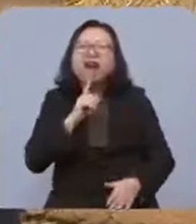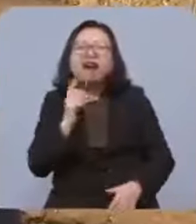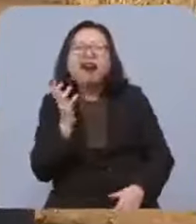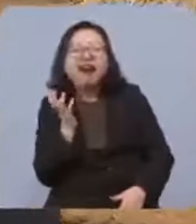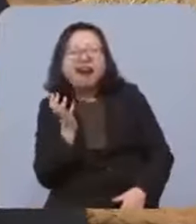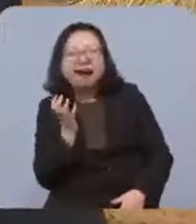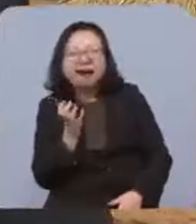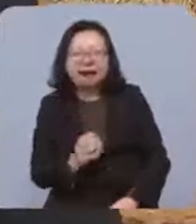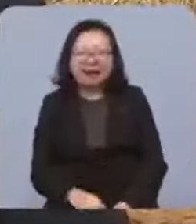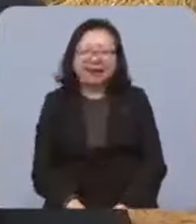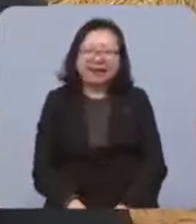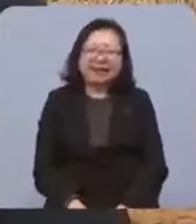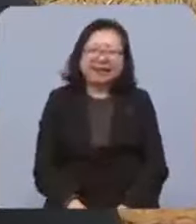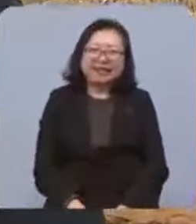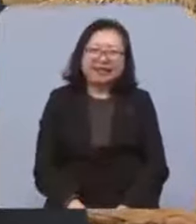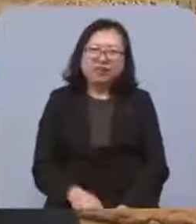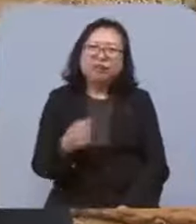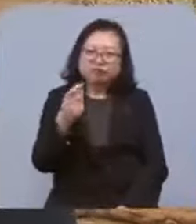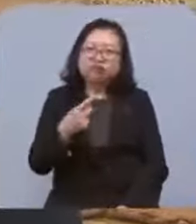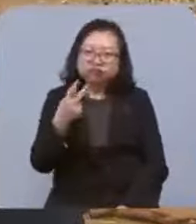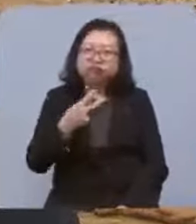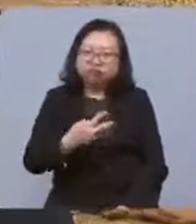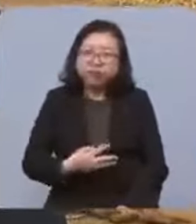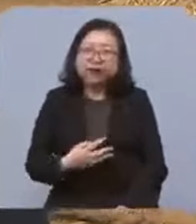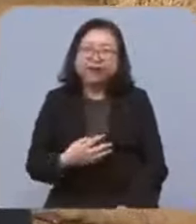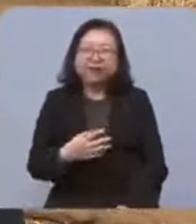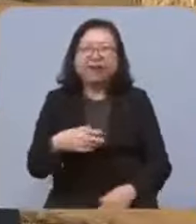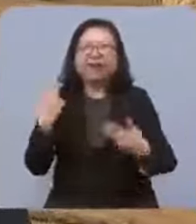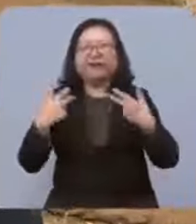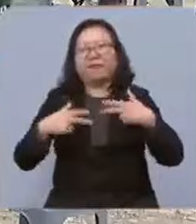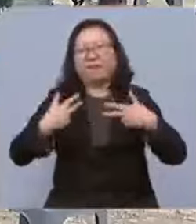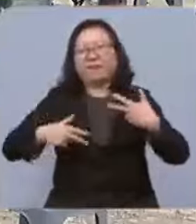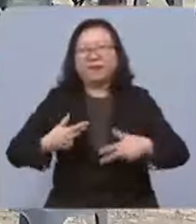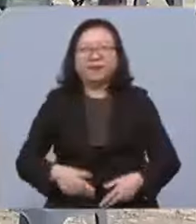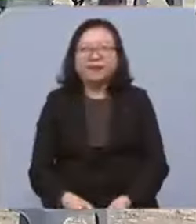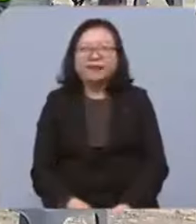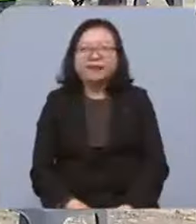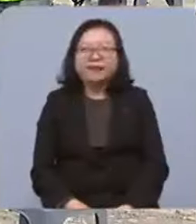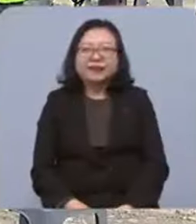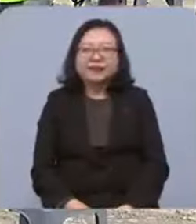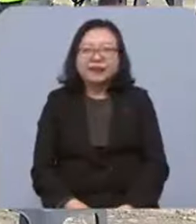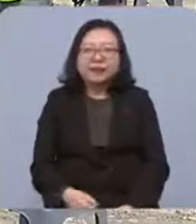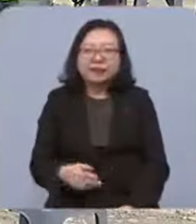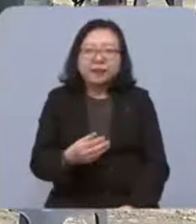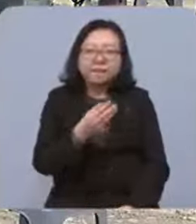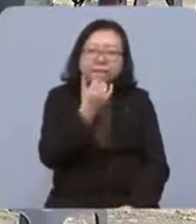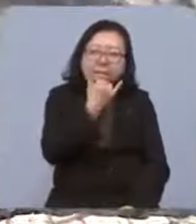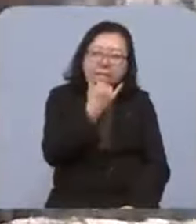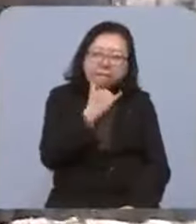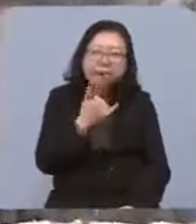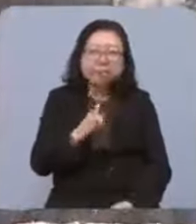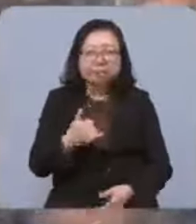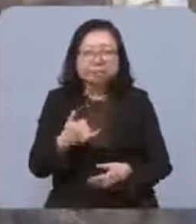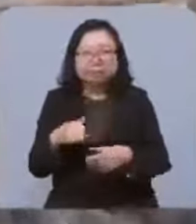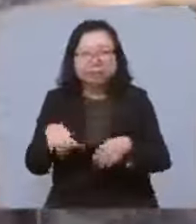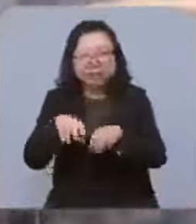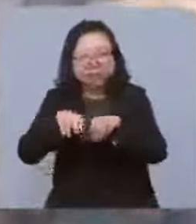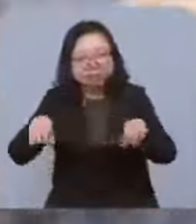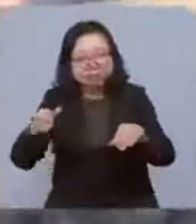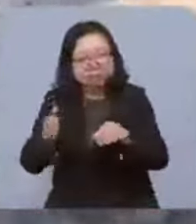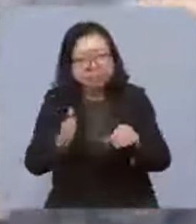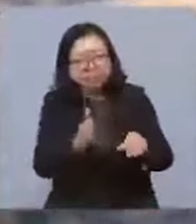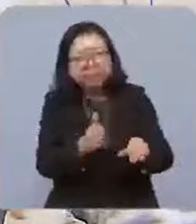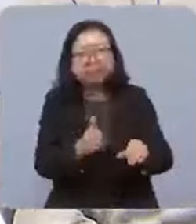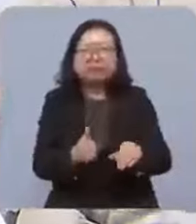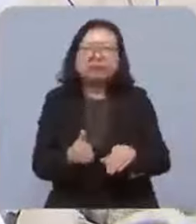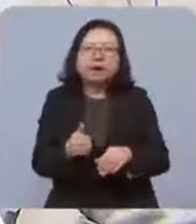했는데 좀 많이 타보니까 재밌게 탈 수 있었어요. 군밤과 가래떡 굽기 등 추억의 먹거리를